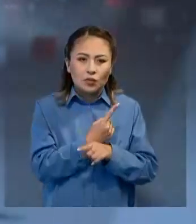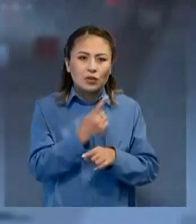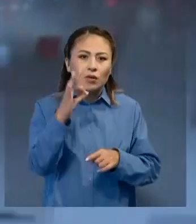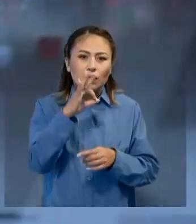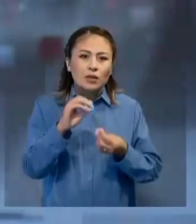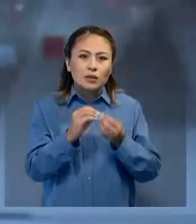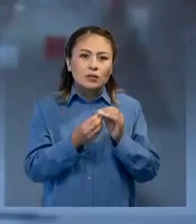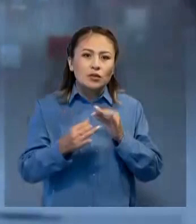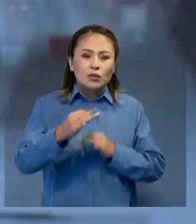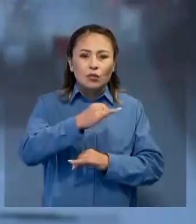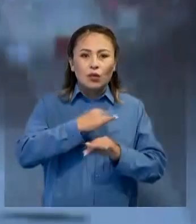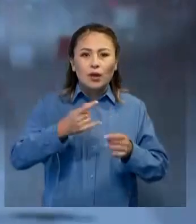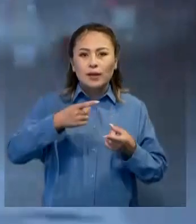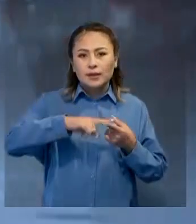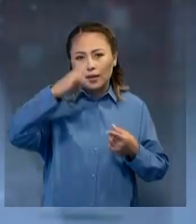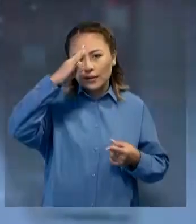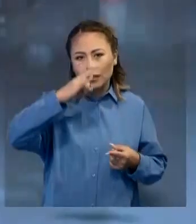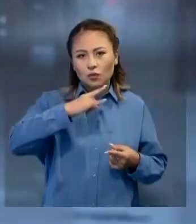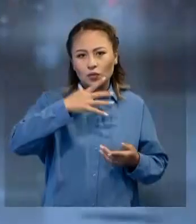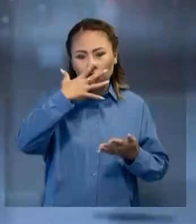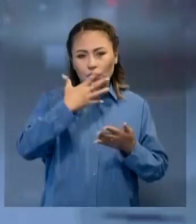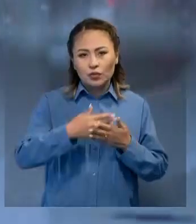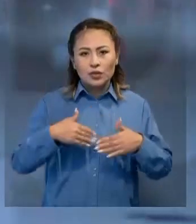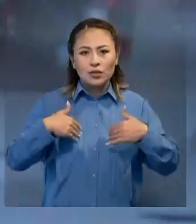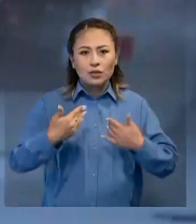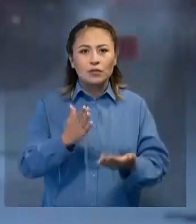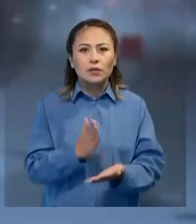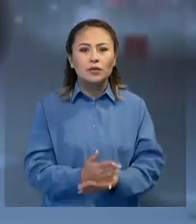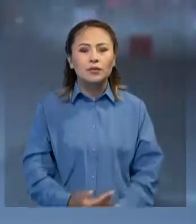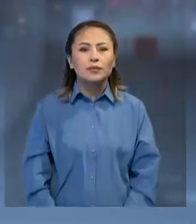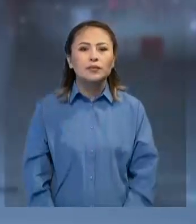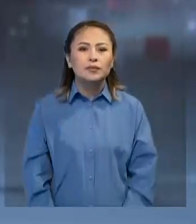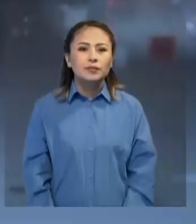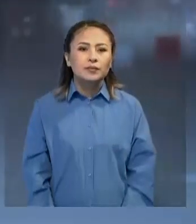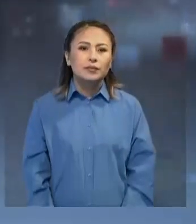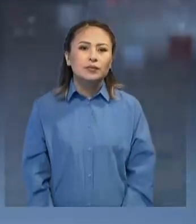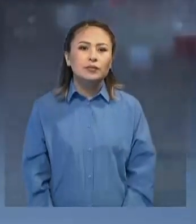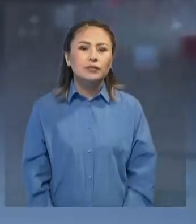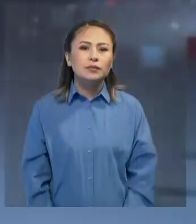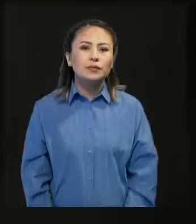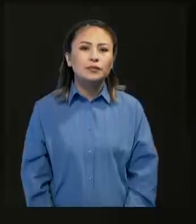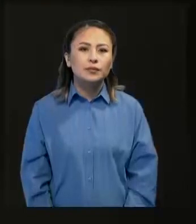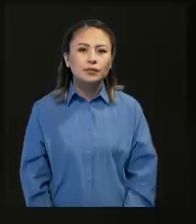шектеу мәселесі қарастырылып жатыр. Бұған қатысты қазақстандықтардың өз айтары бар, тыңдап көрелік.